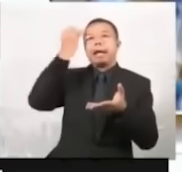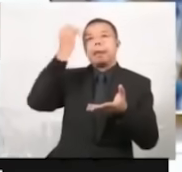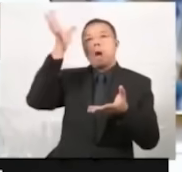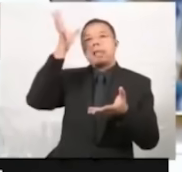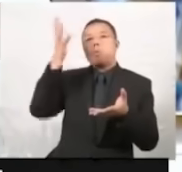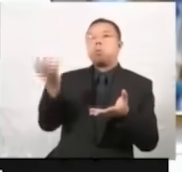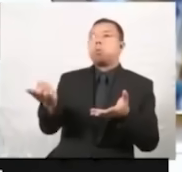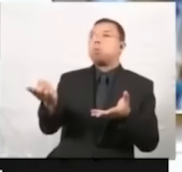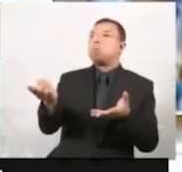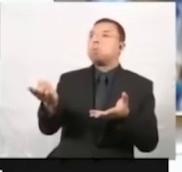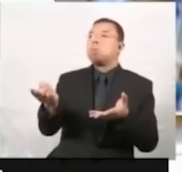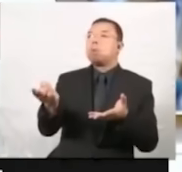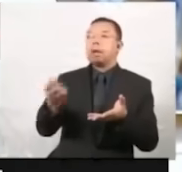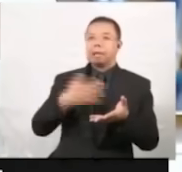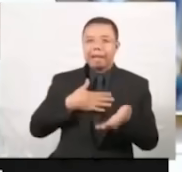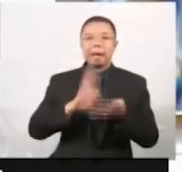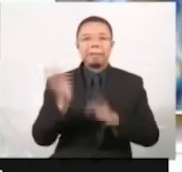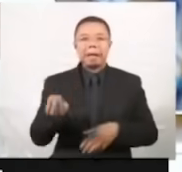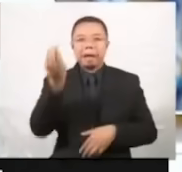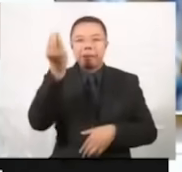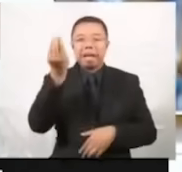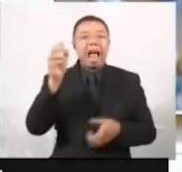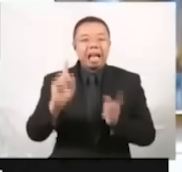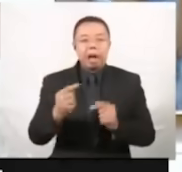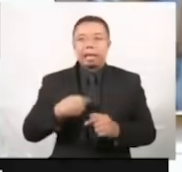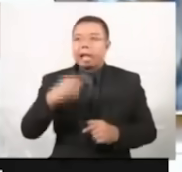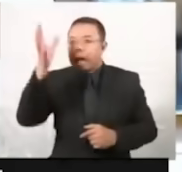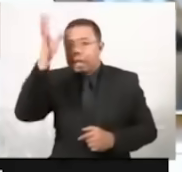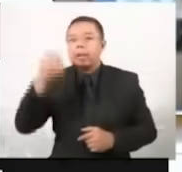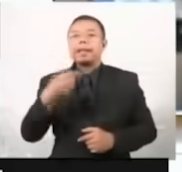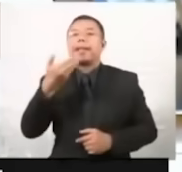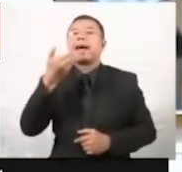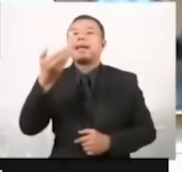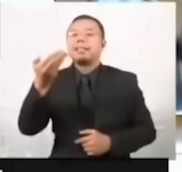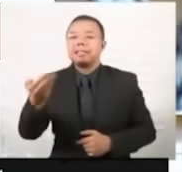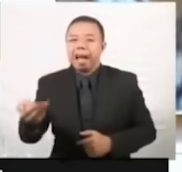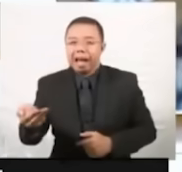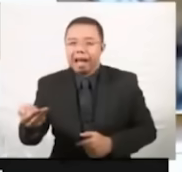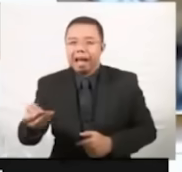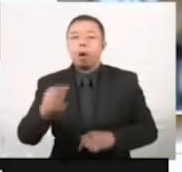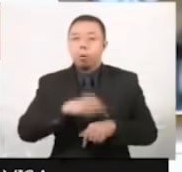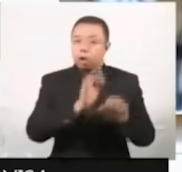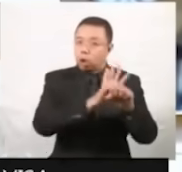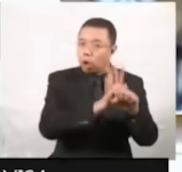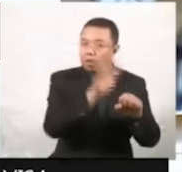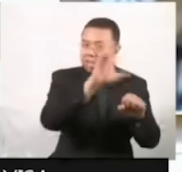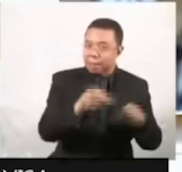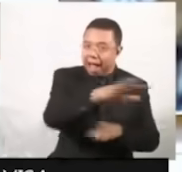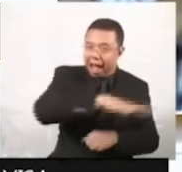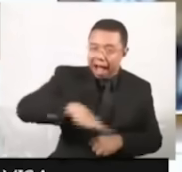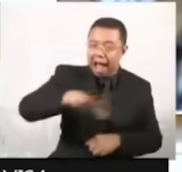tidak tahu Sebagai seorang pemimpin jika kita tidak tahu kita ini bertanya maka waktu covid di Jawa